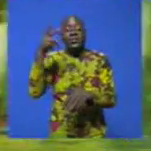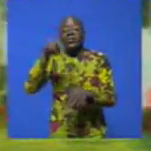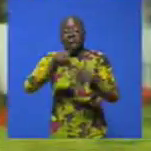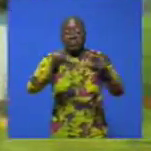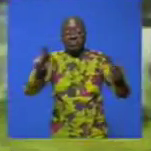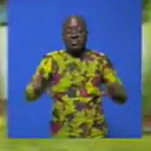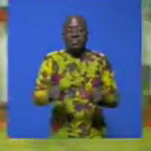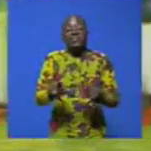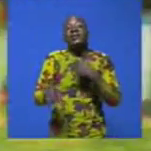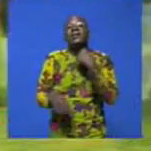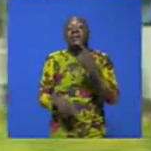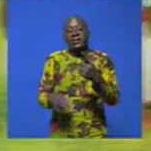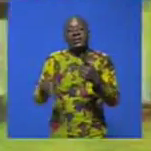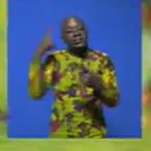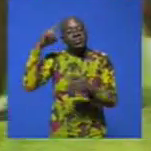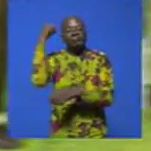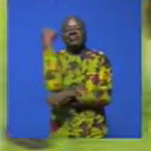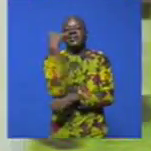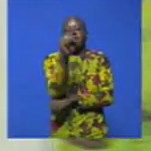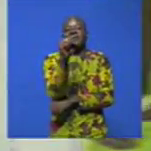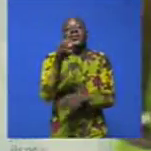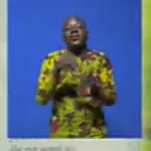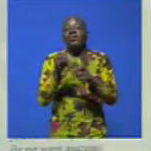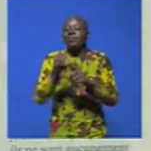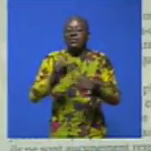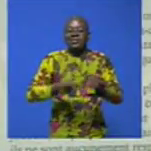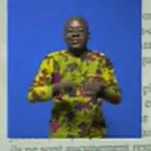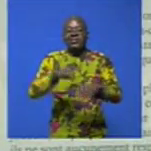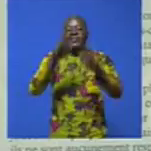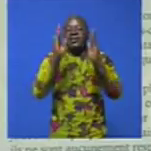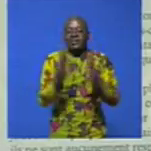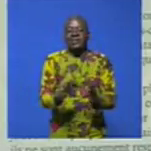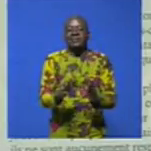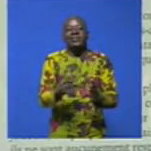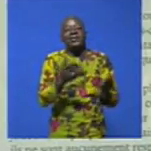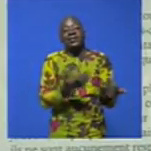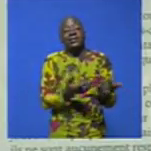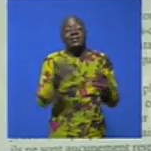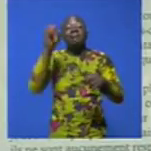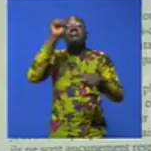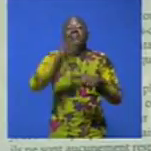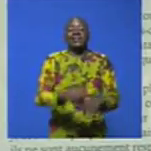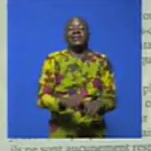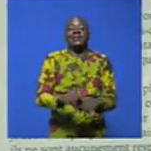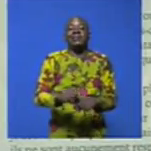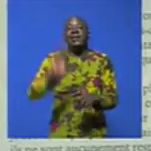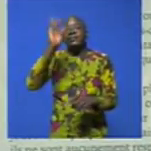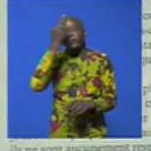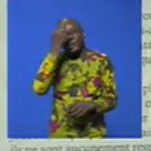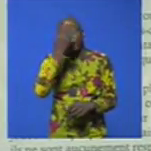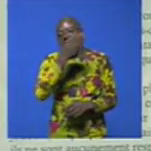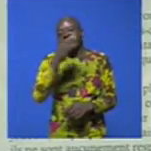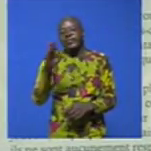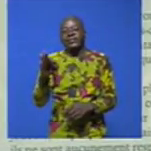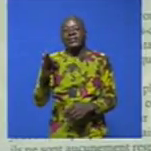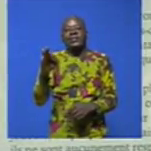le costume de grévistes ou de machette c'est selon et entendent assiégé la fédération burkinabè de football ce